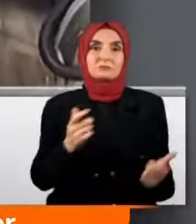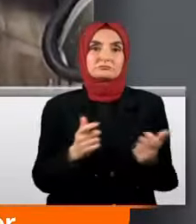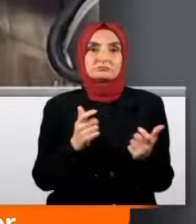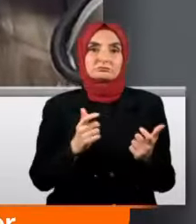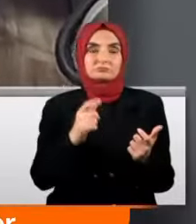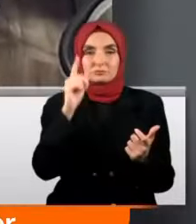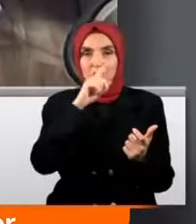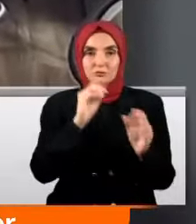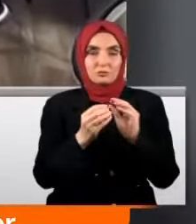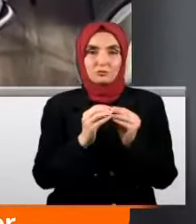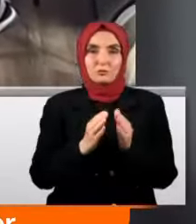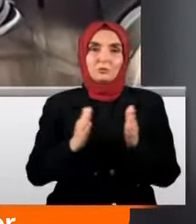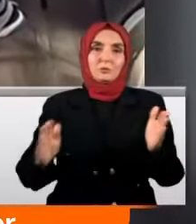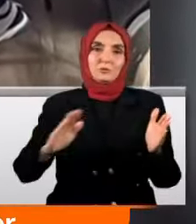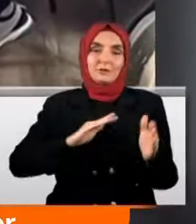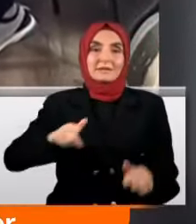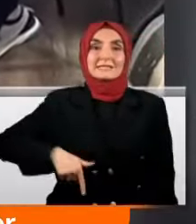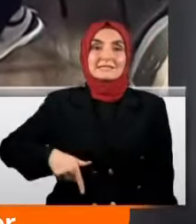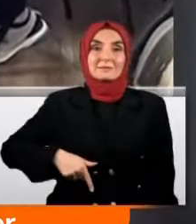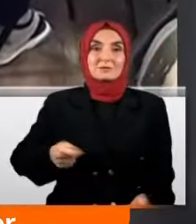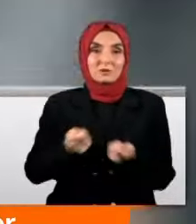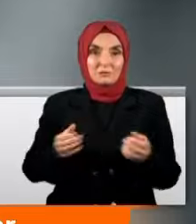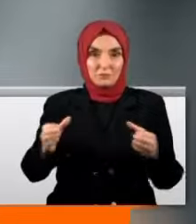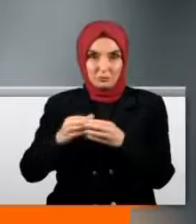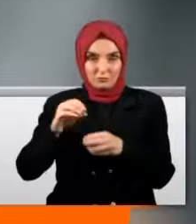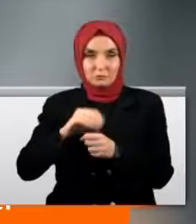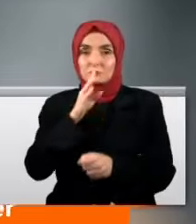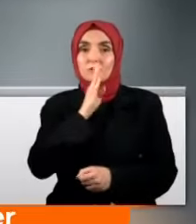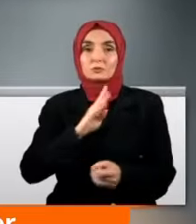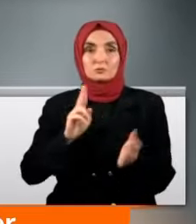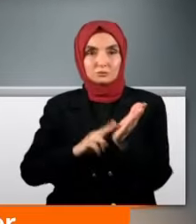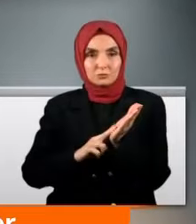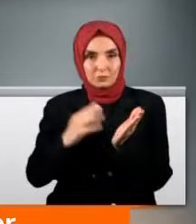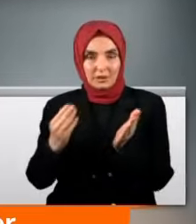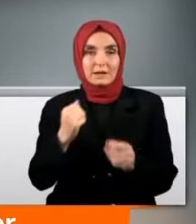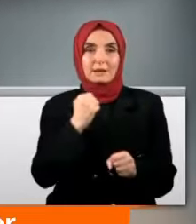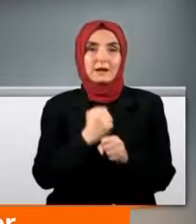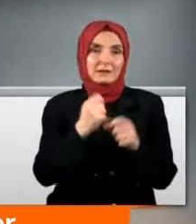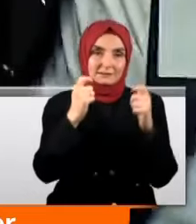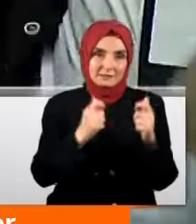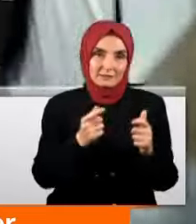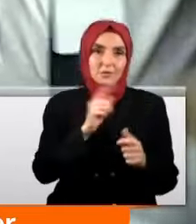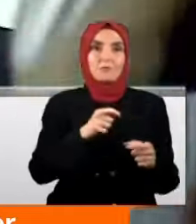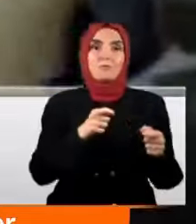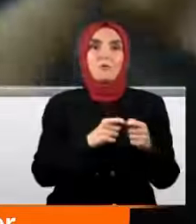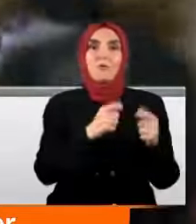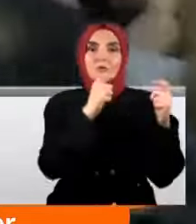İzmir teşkilatından 400 üyeyle Gazi Emir ve Bornova teşkilatları istifa etti.